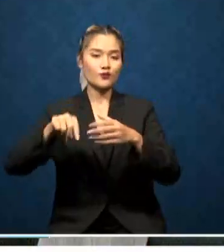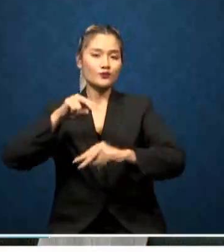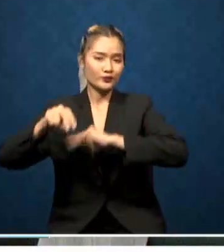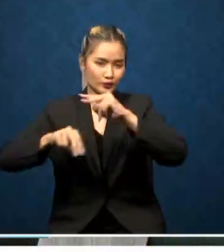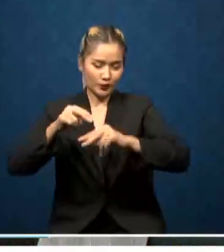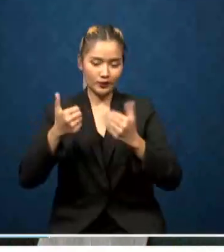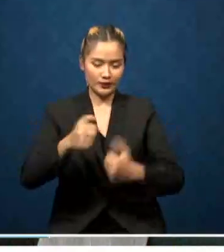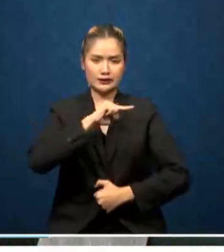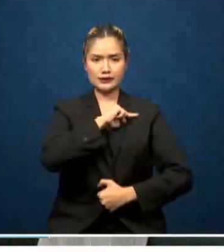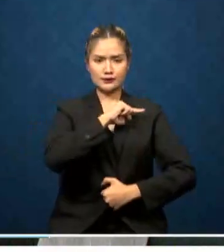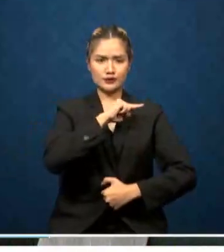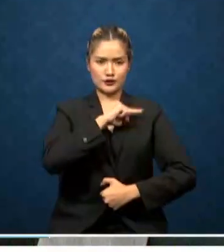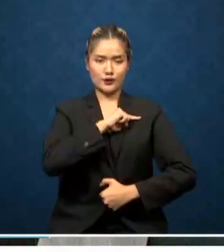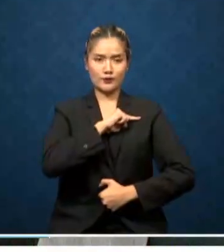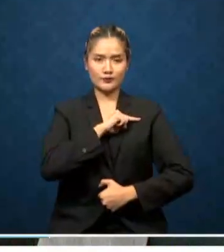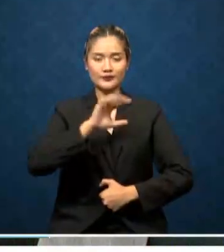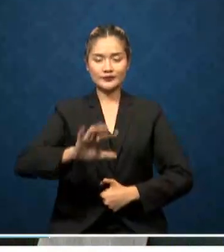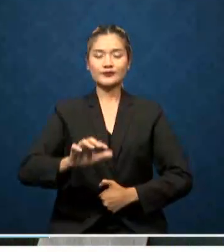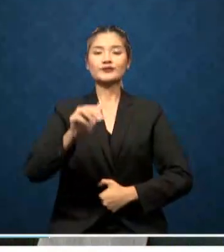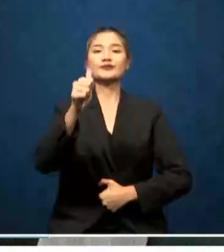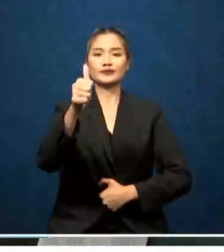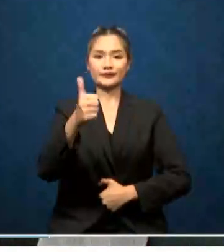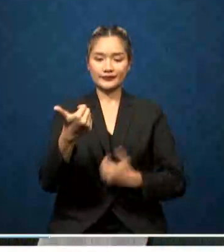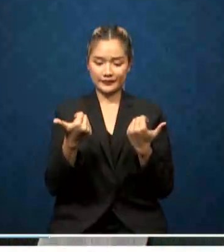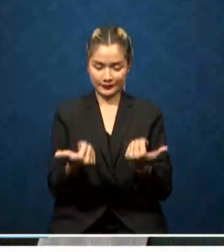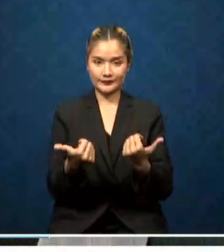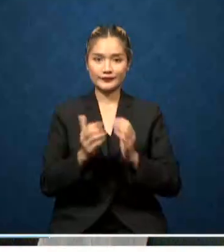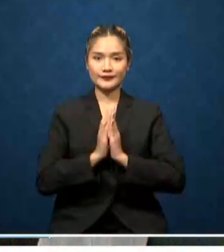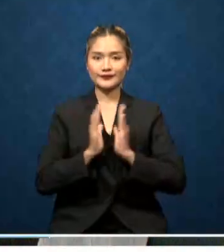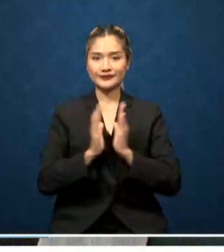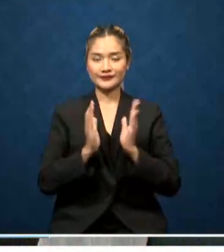ได้ปฏิบัติหน้าที่อย่างดียิ่งแล้วนะครับครับผมขอบพระคุณนะท่านประธานครับ